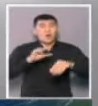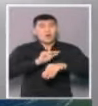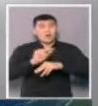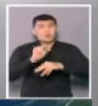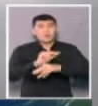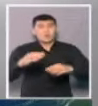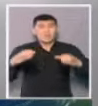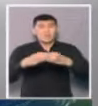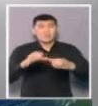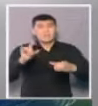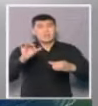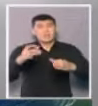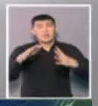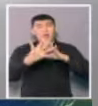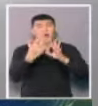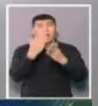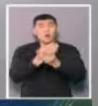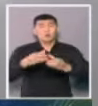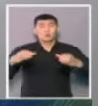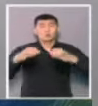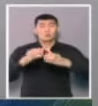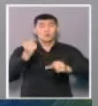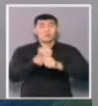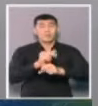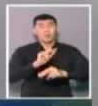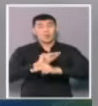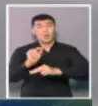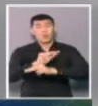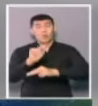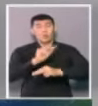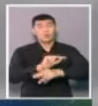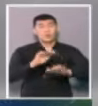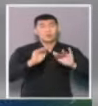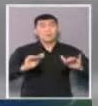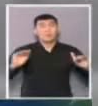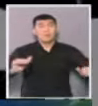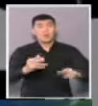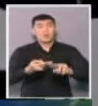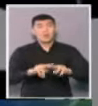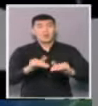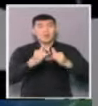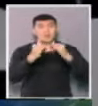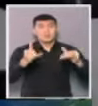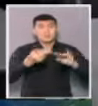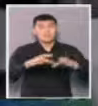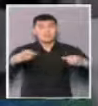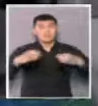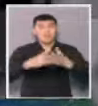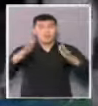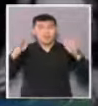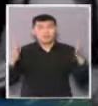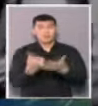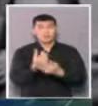он создал Еркинкалинский оркестр народных инструментов в колхозе имени Ленина в бывшем Балыкшинском районе. Коллектив добился